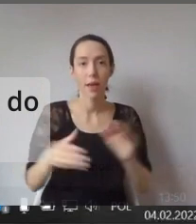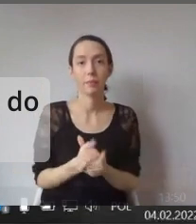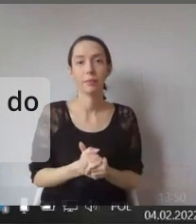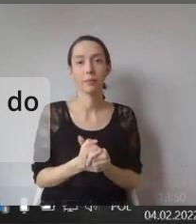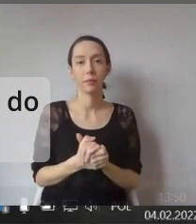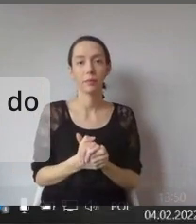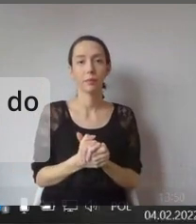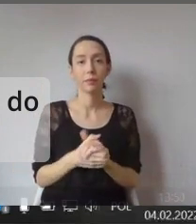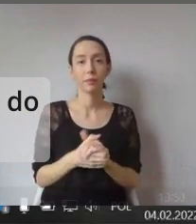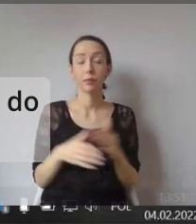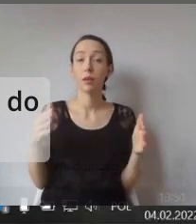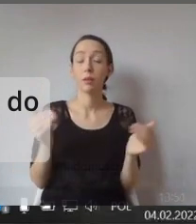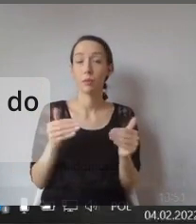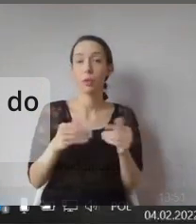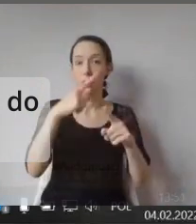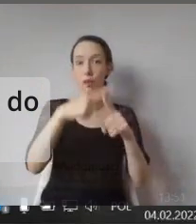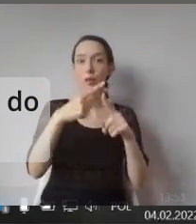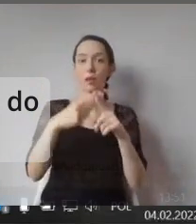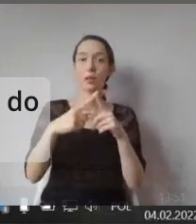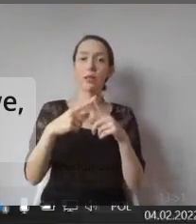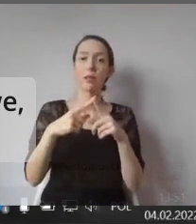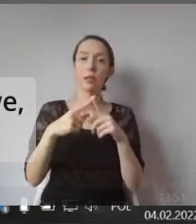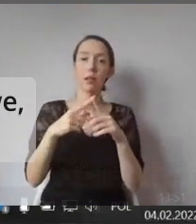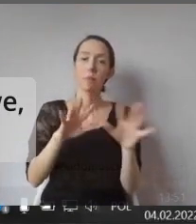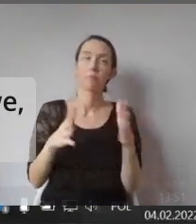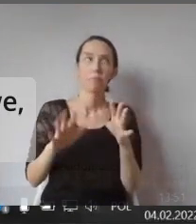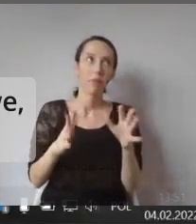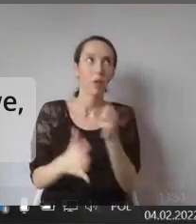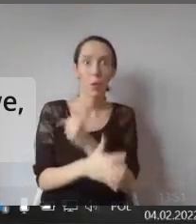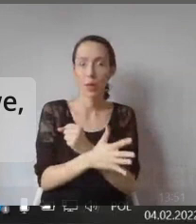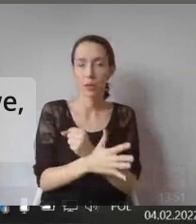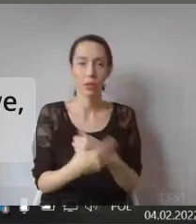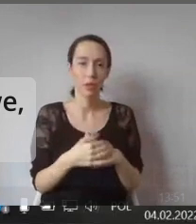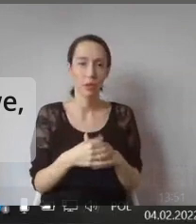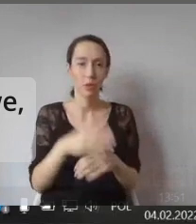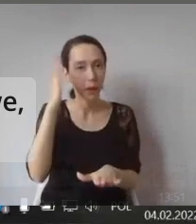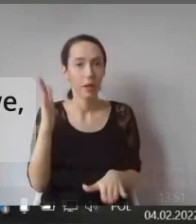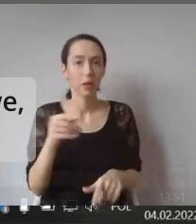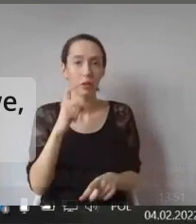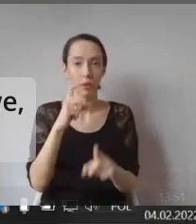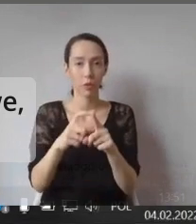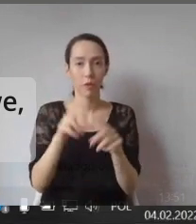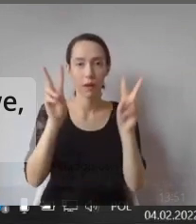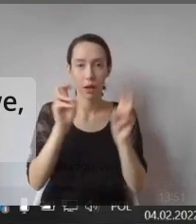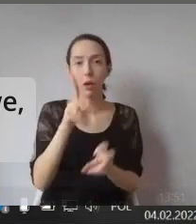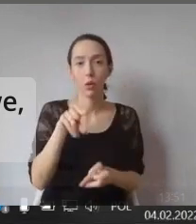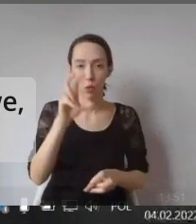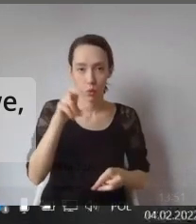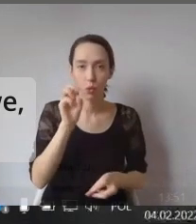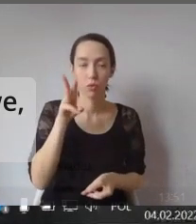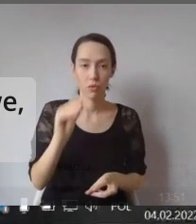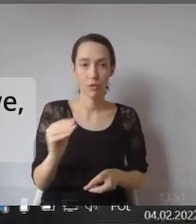umiejętności, chyba do 50, także te umiejętności tworzą właśnie takie słowa kluczowe, po których będziecie